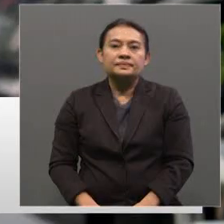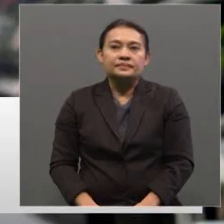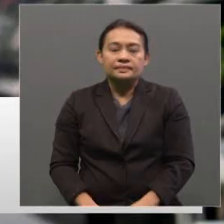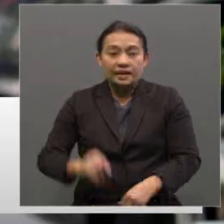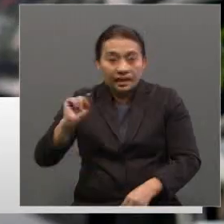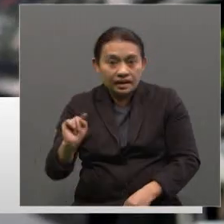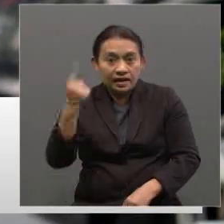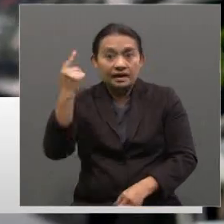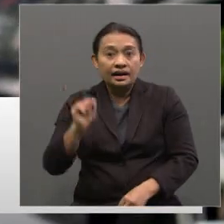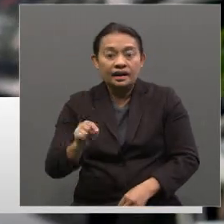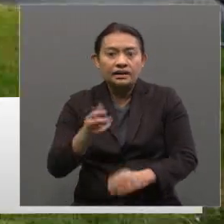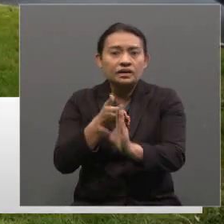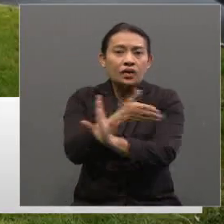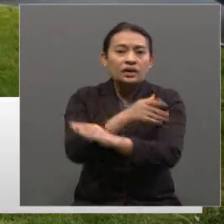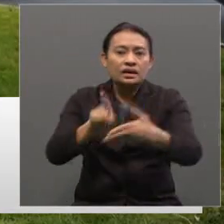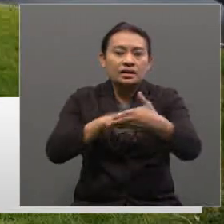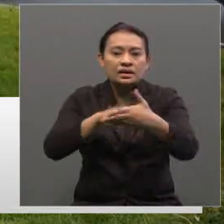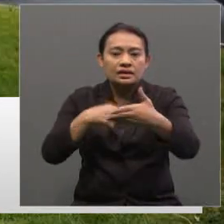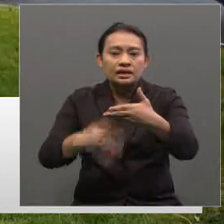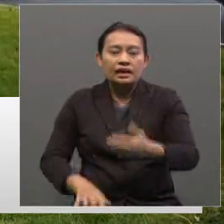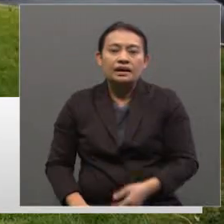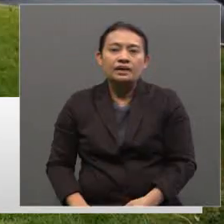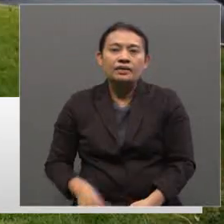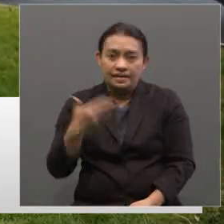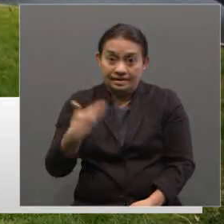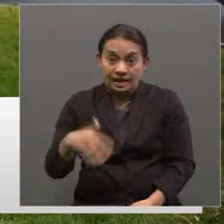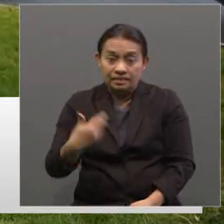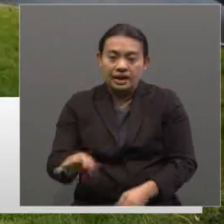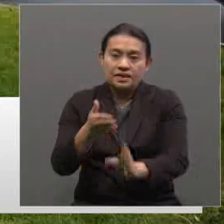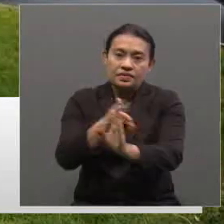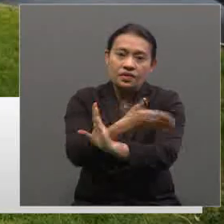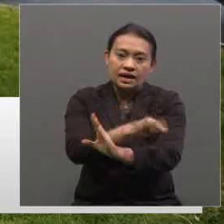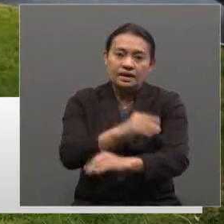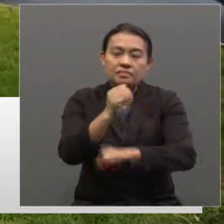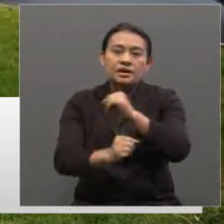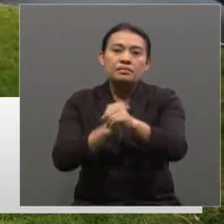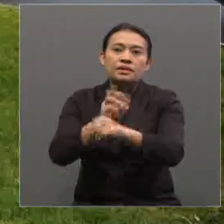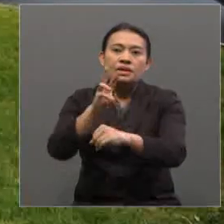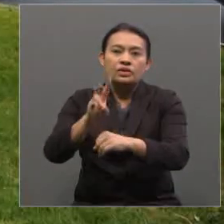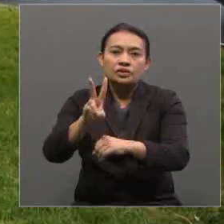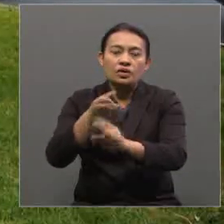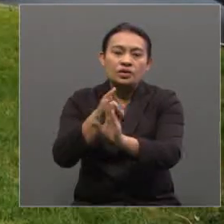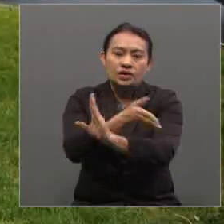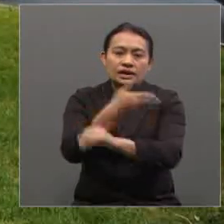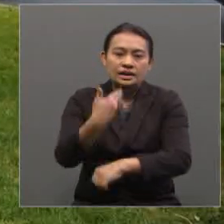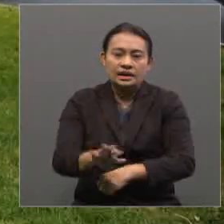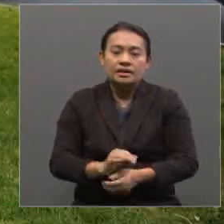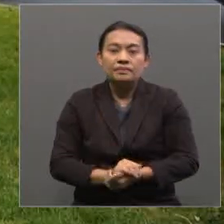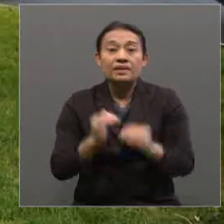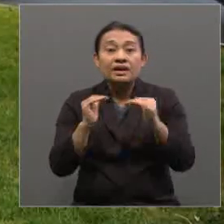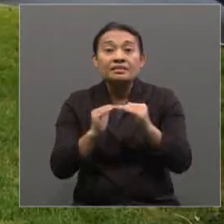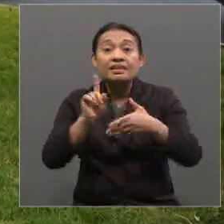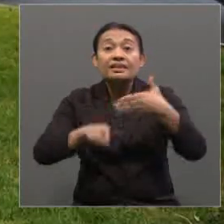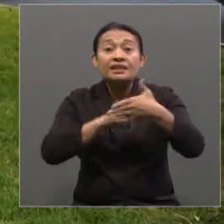แรกหรือว่าเคยเลือกตั้งมาก่อนหน้านี้แล้ว เคยมาก่อนค่ะ อ๋อรอบที่แล้วนี่คือปี62ใช่มั้ย ใช่ค่ะ ตอนครั้งแรกที่เรามีสิทธิ์เลือกตั้ง